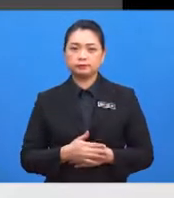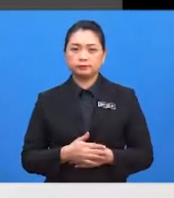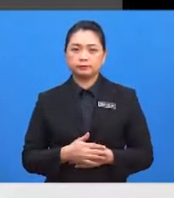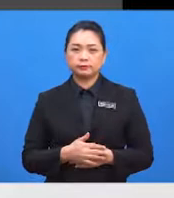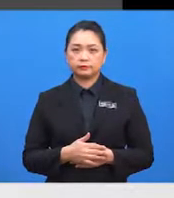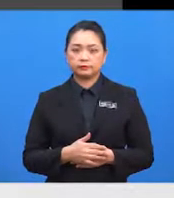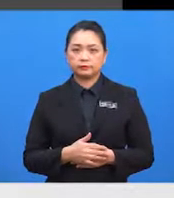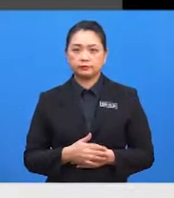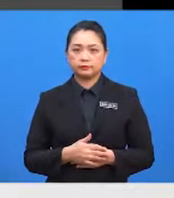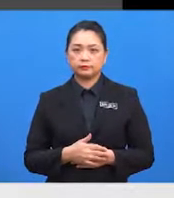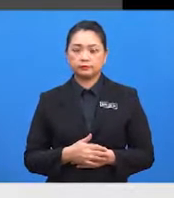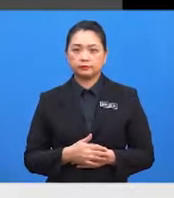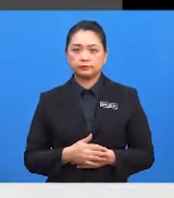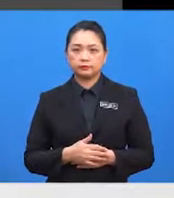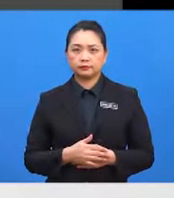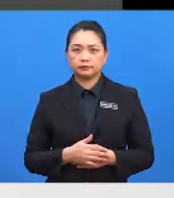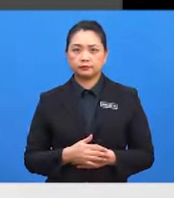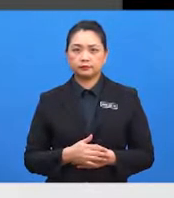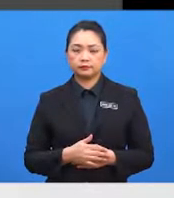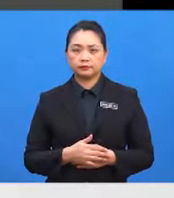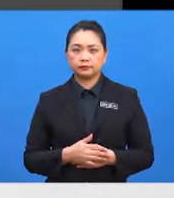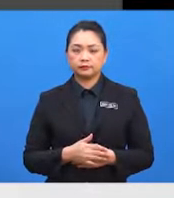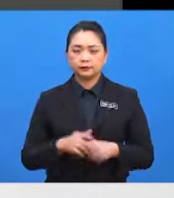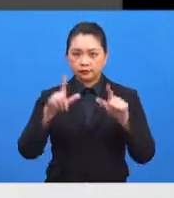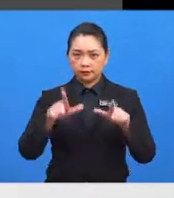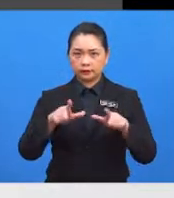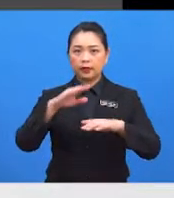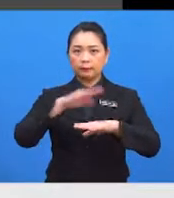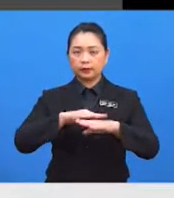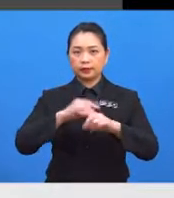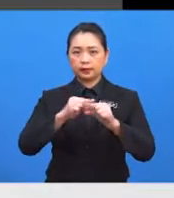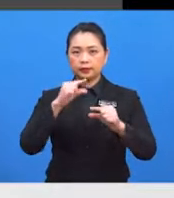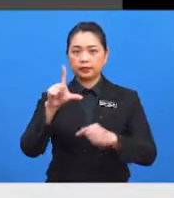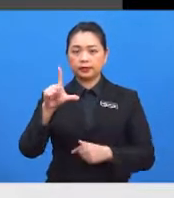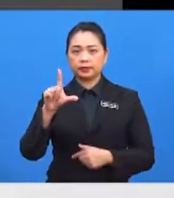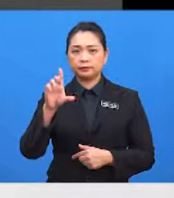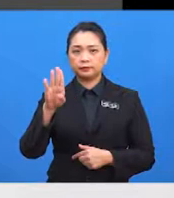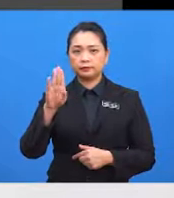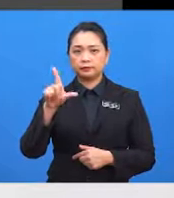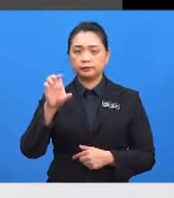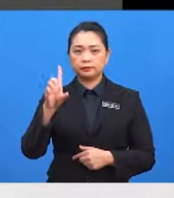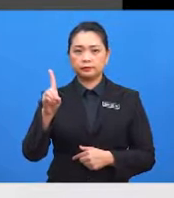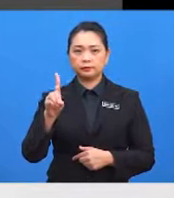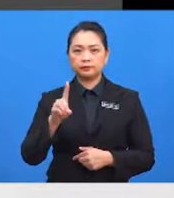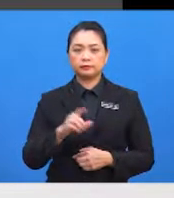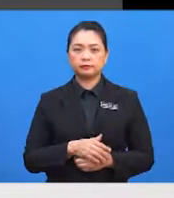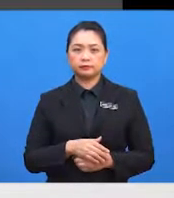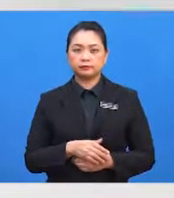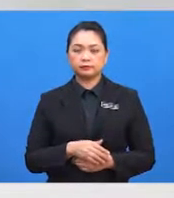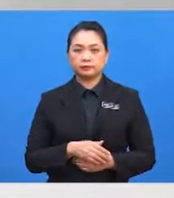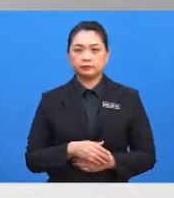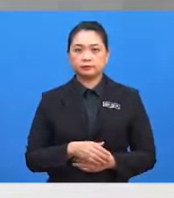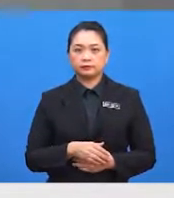Pastikan image anda dimasukkan pada garisan plik yang telah kita tetapkan pada